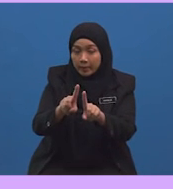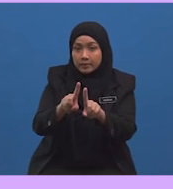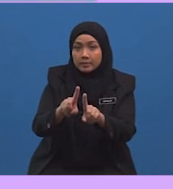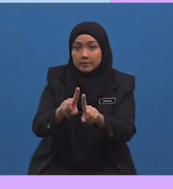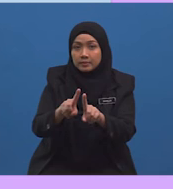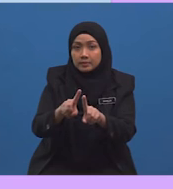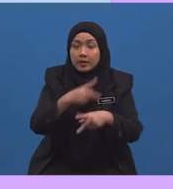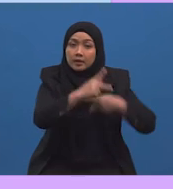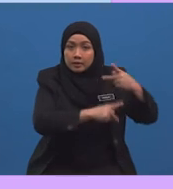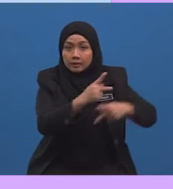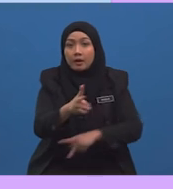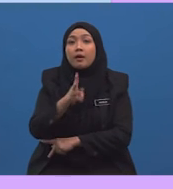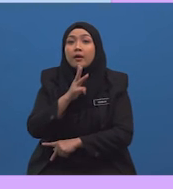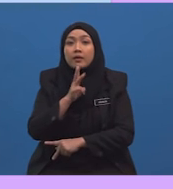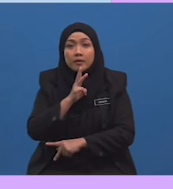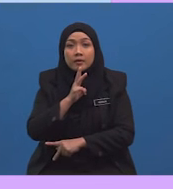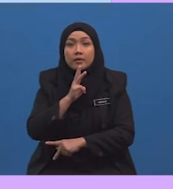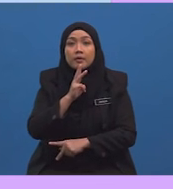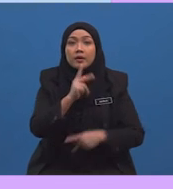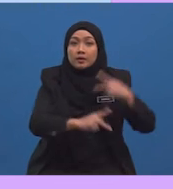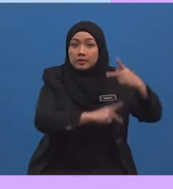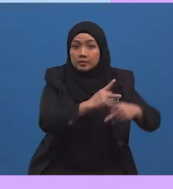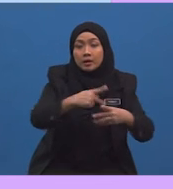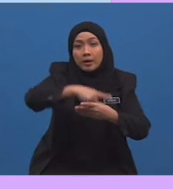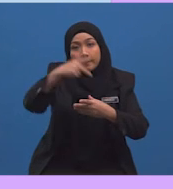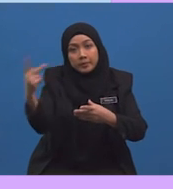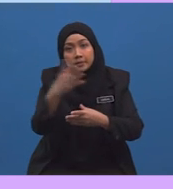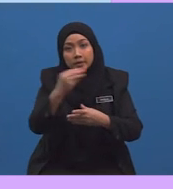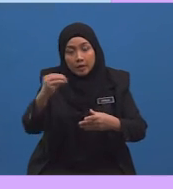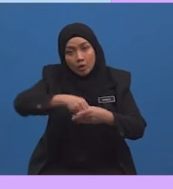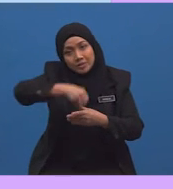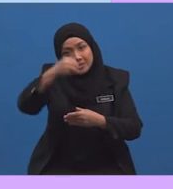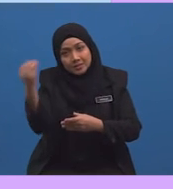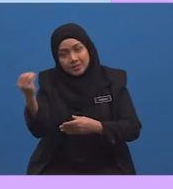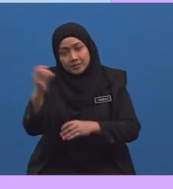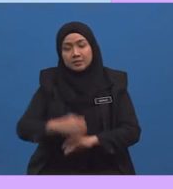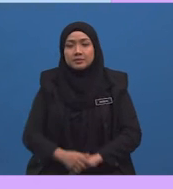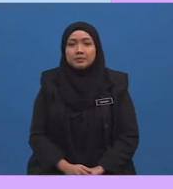Jawapannya, kita air, kita karbon dan kita oksigen.